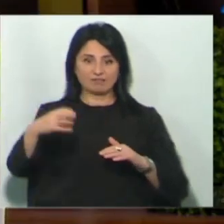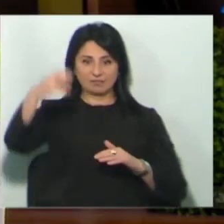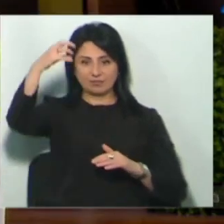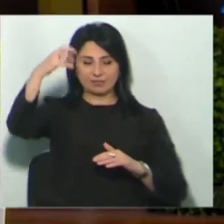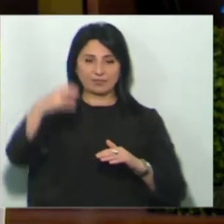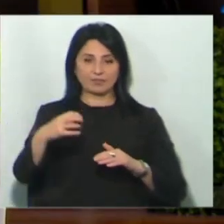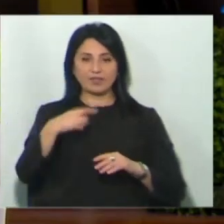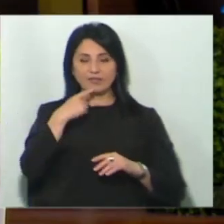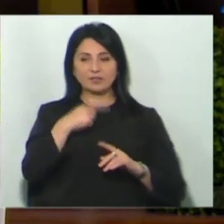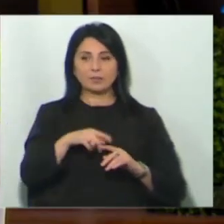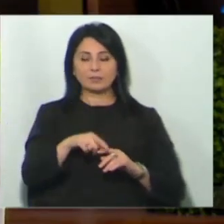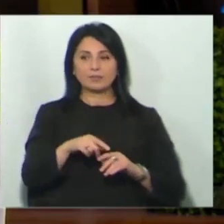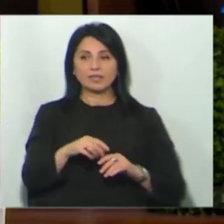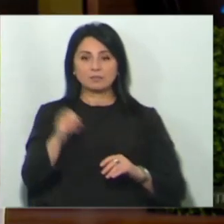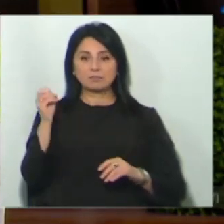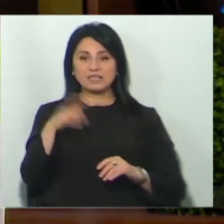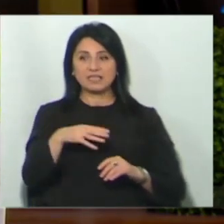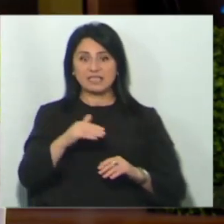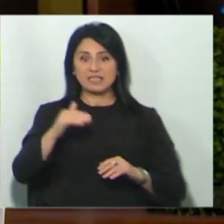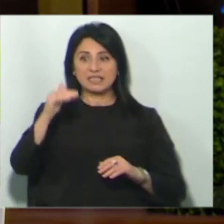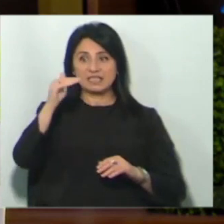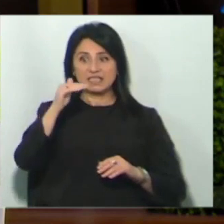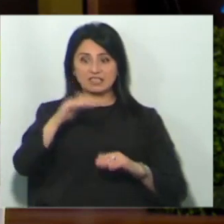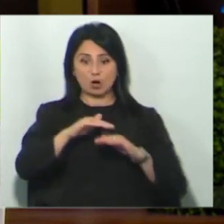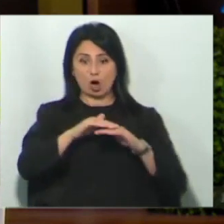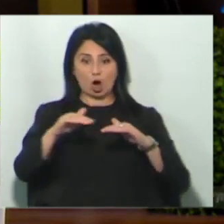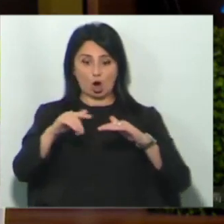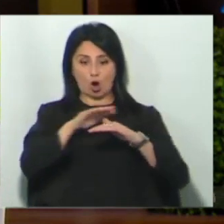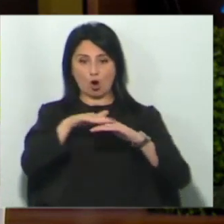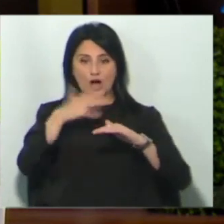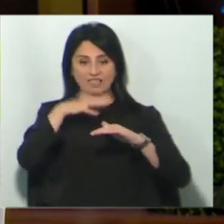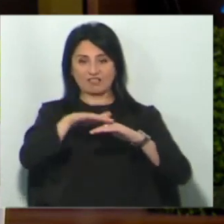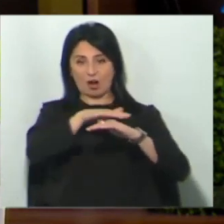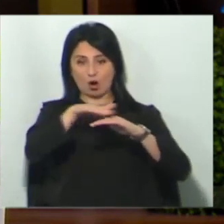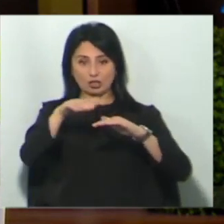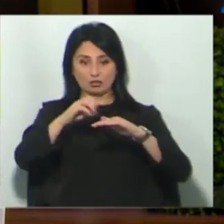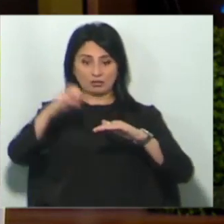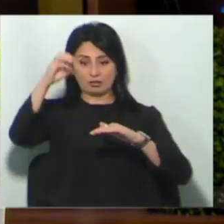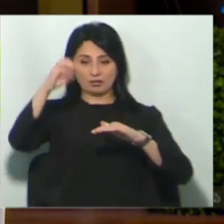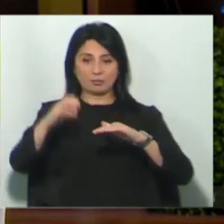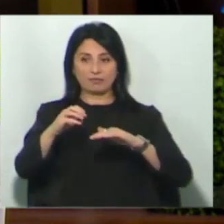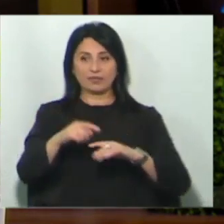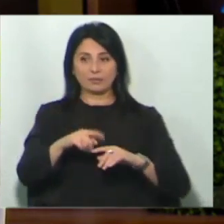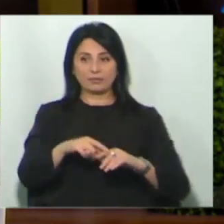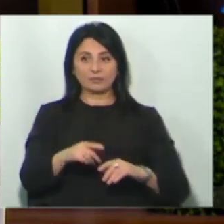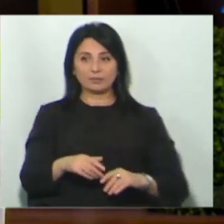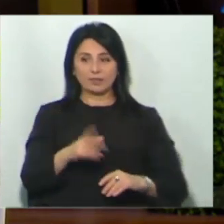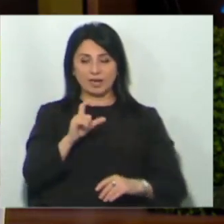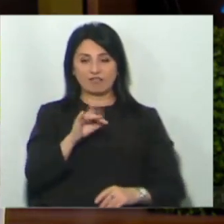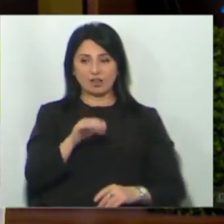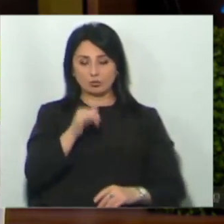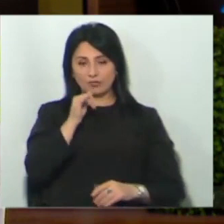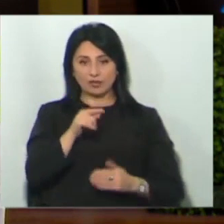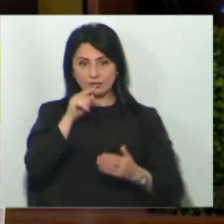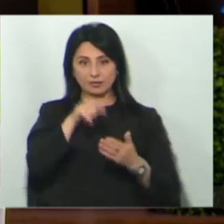ზღვის დონიდან, ვახსენე მზის სიმაღლე ჰორიზონტთან მიმართებაში და ასე შემდეგ, ახლა ეკვატორთან ნუ